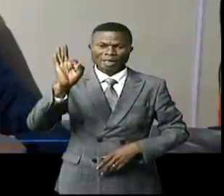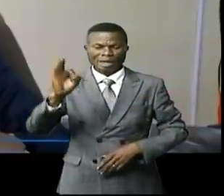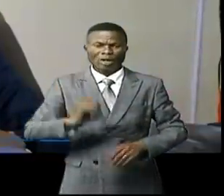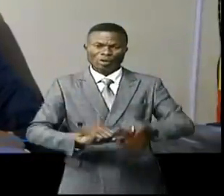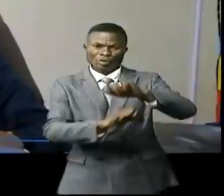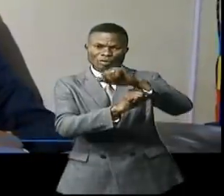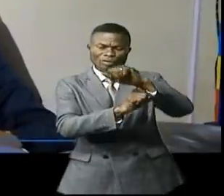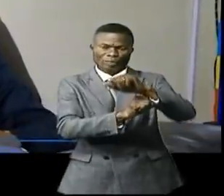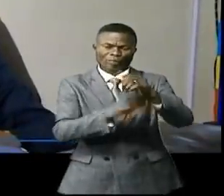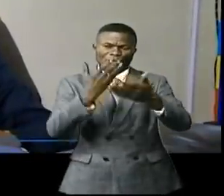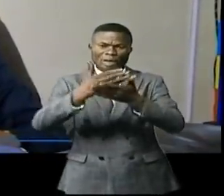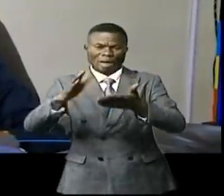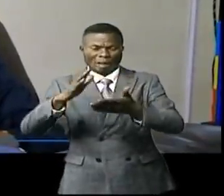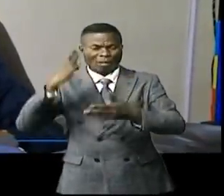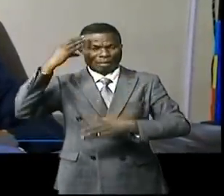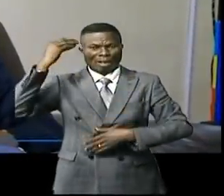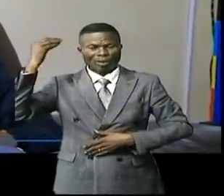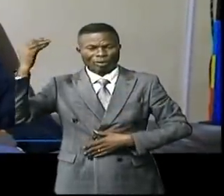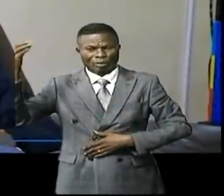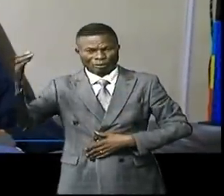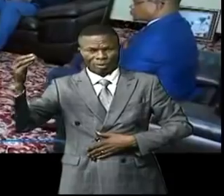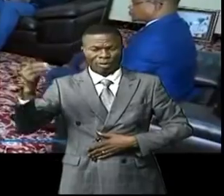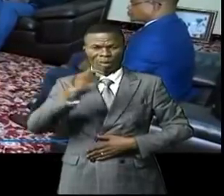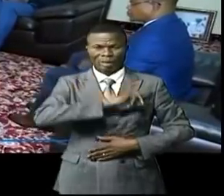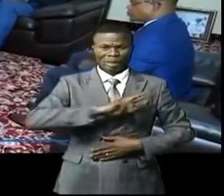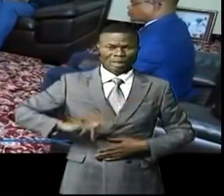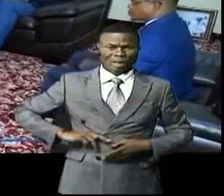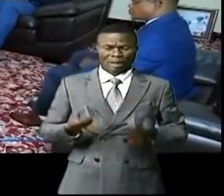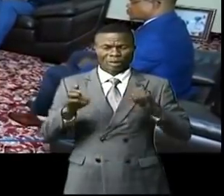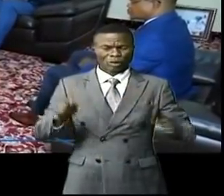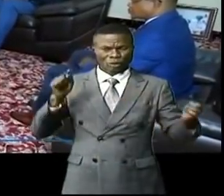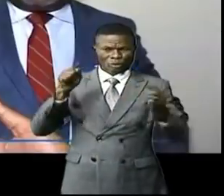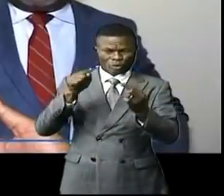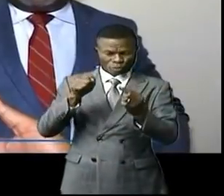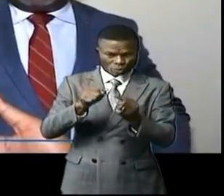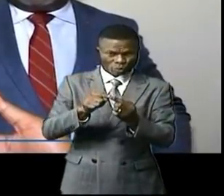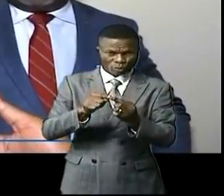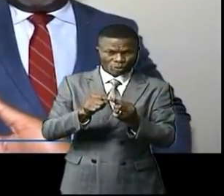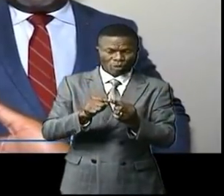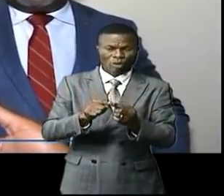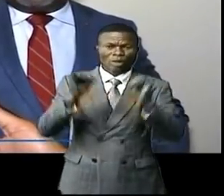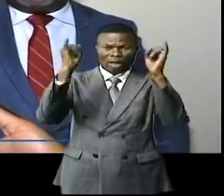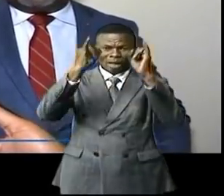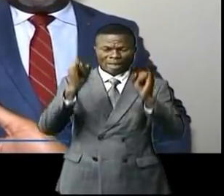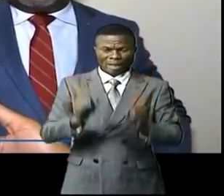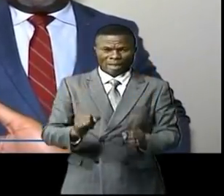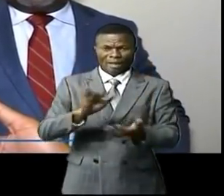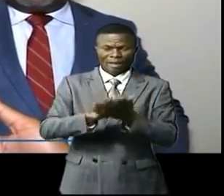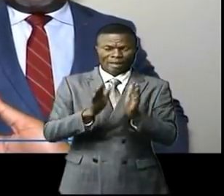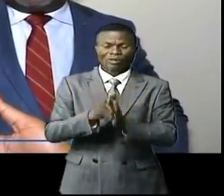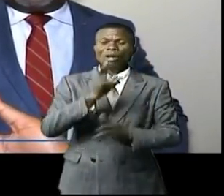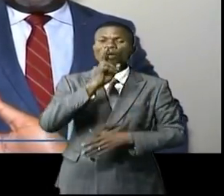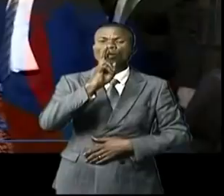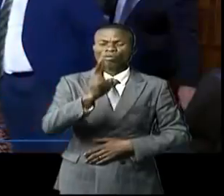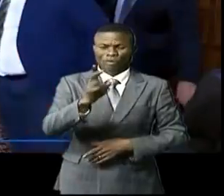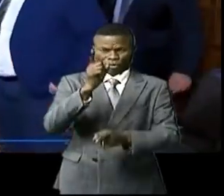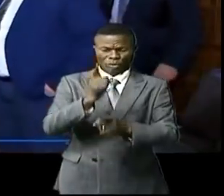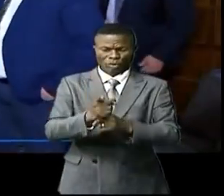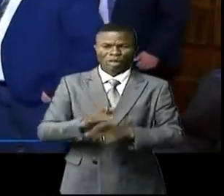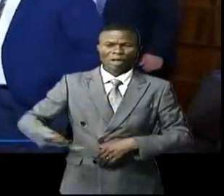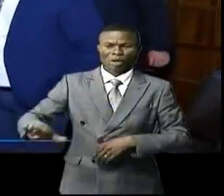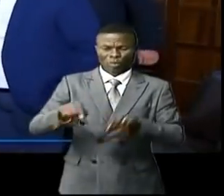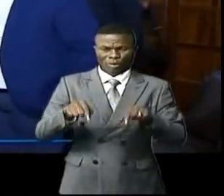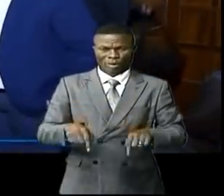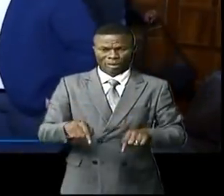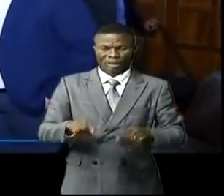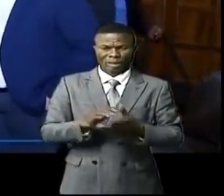la phase expérimentale de la RDC jusqu'à ce que le numérique soit une réalité absolue au pays.